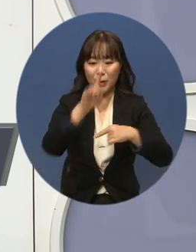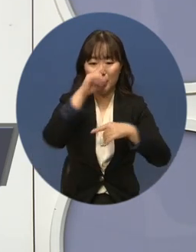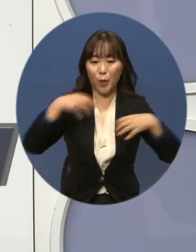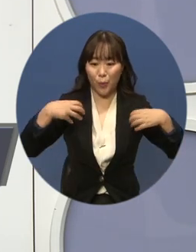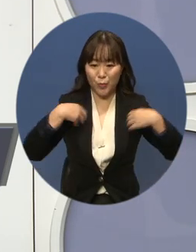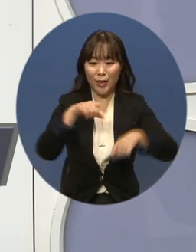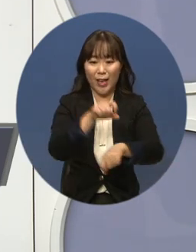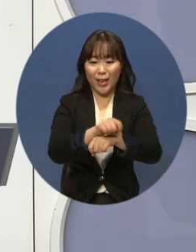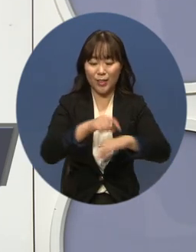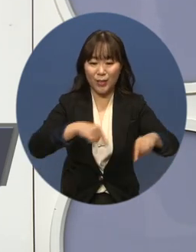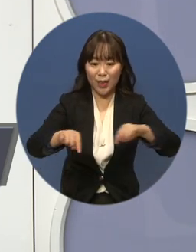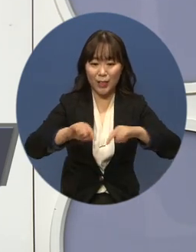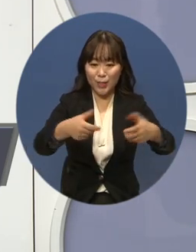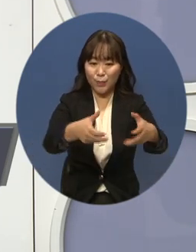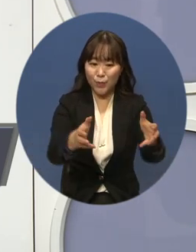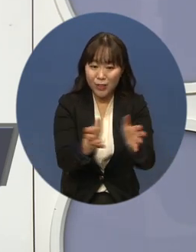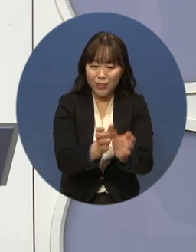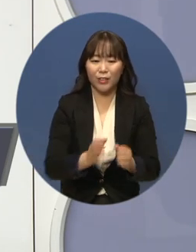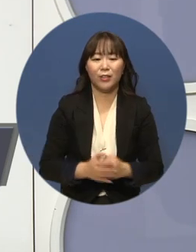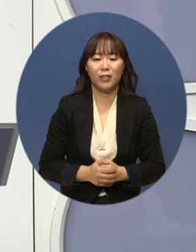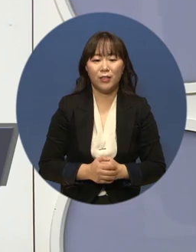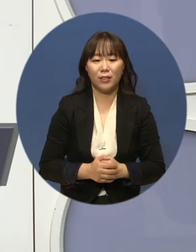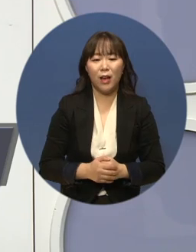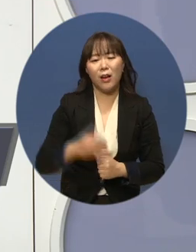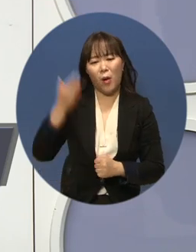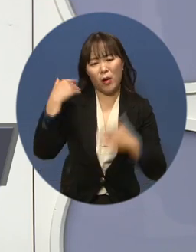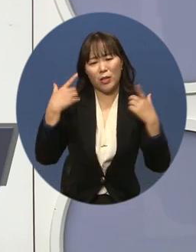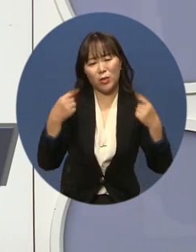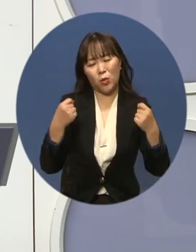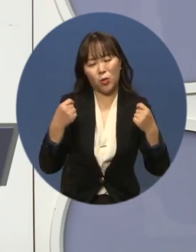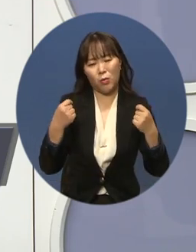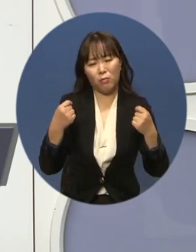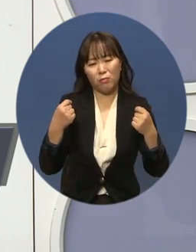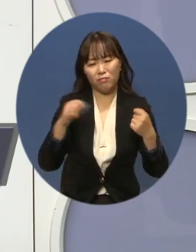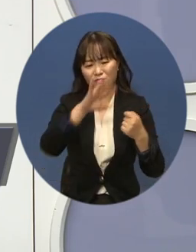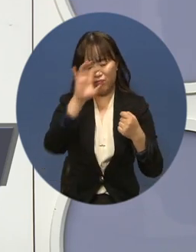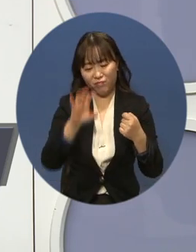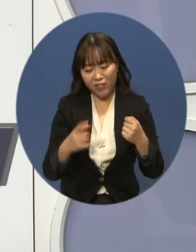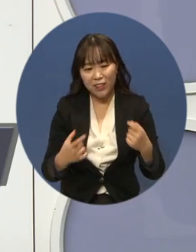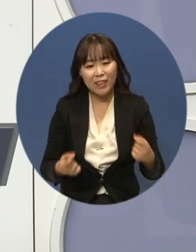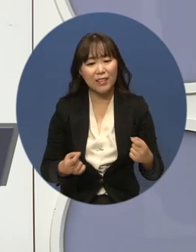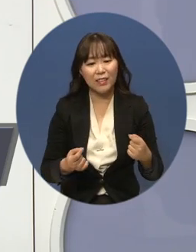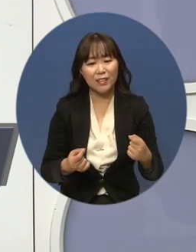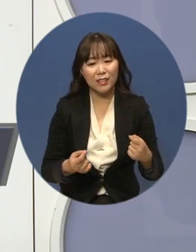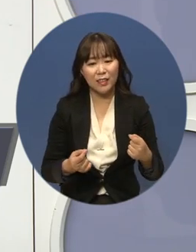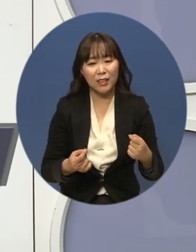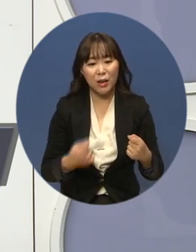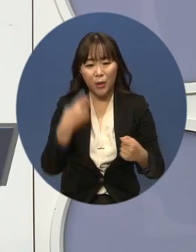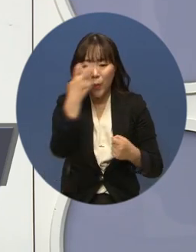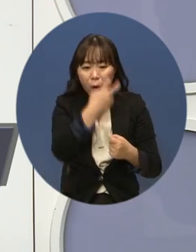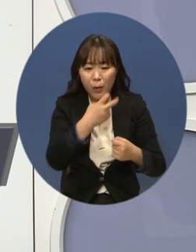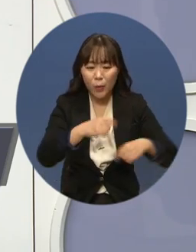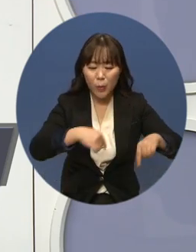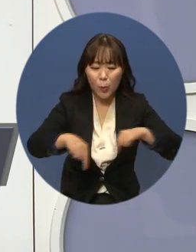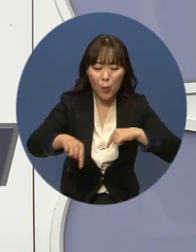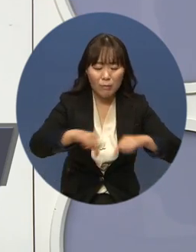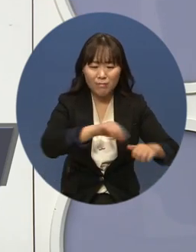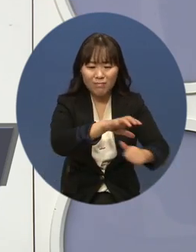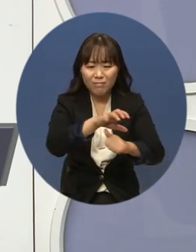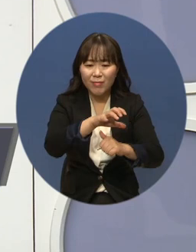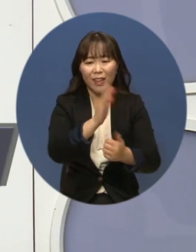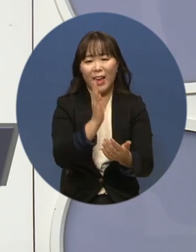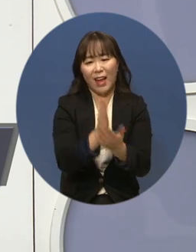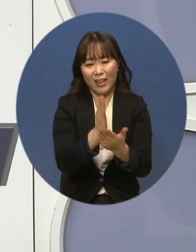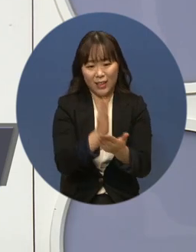참여정부의 행정자치부는 과거처럼 군림하는 그런 그 지방정부를 관리하고 통제하는 그런